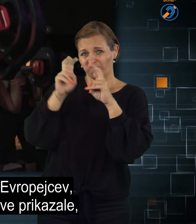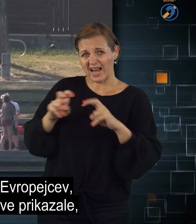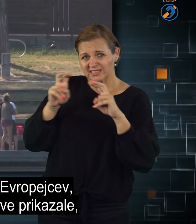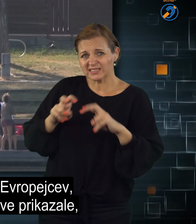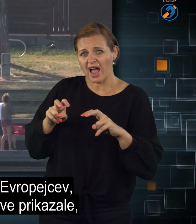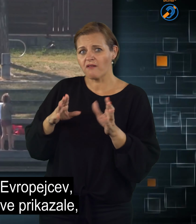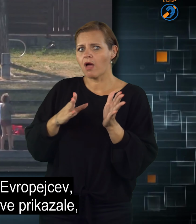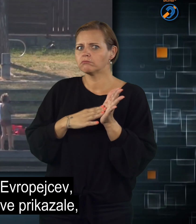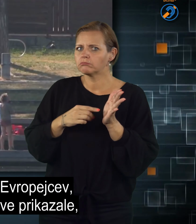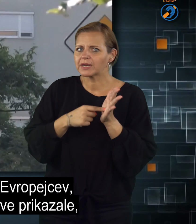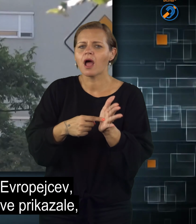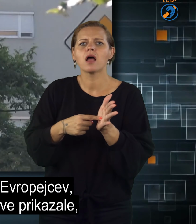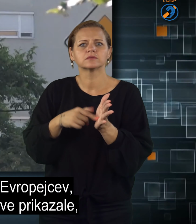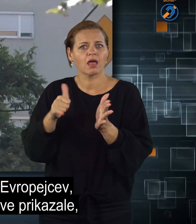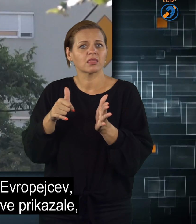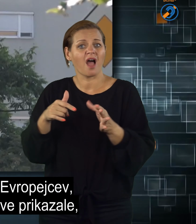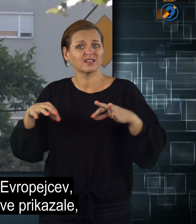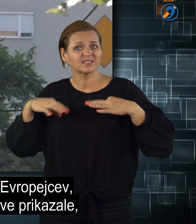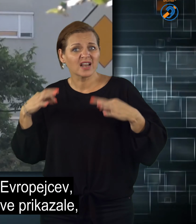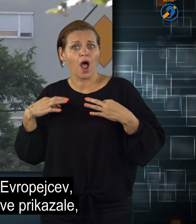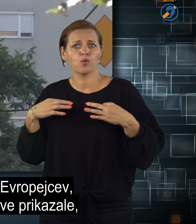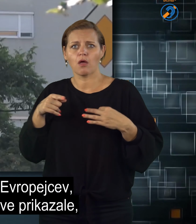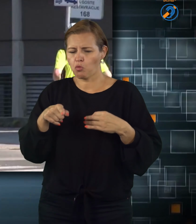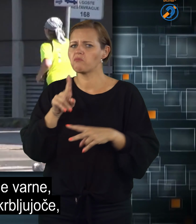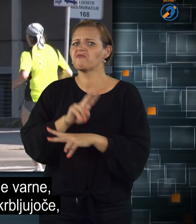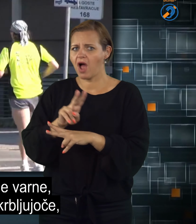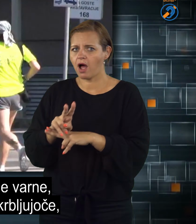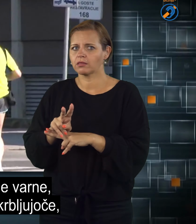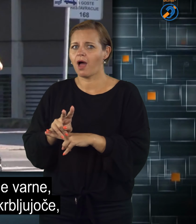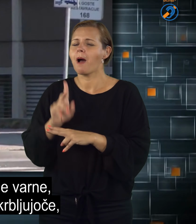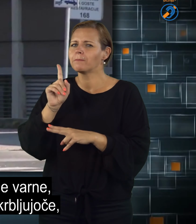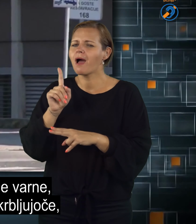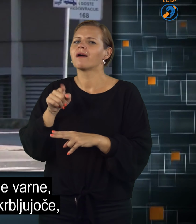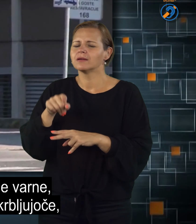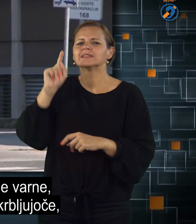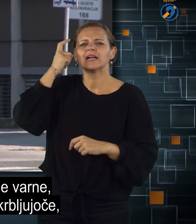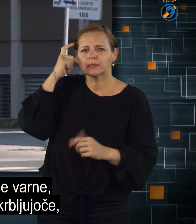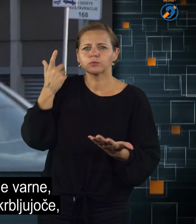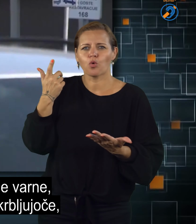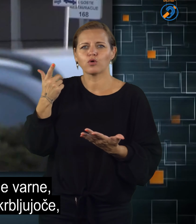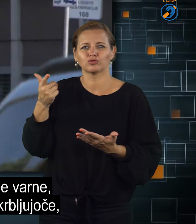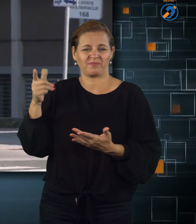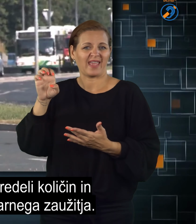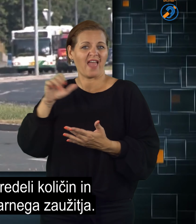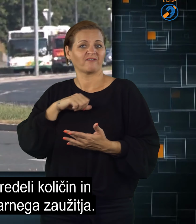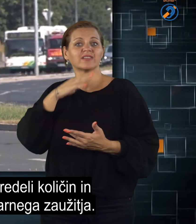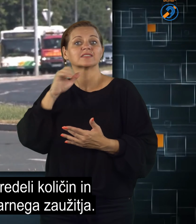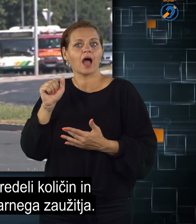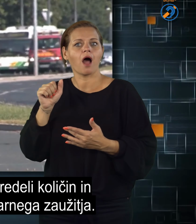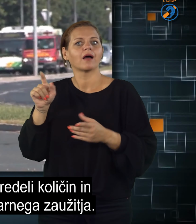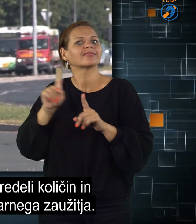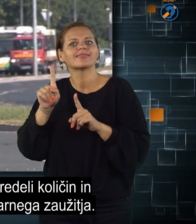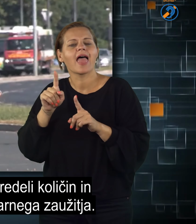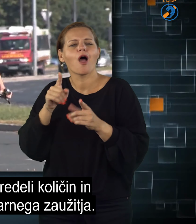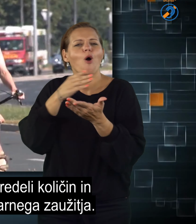zdravje Evropejcev, meni, da so raziskave prikazale, da so za zdravje varne, ob čemer je zaskrbljujoče, da EFSA hkrati